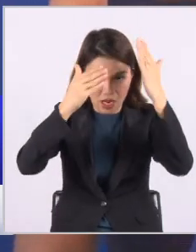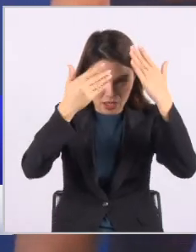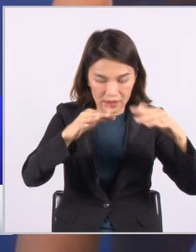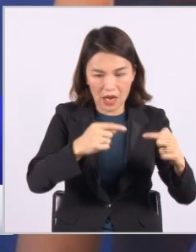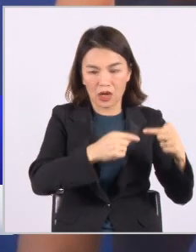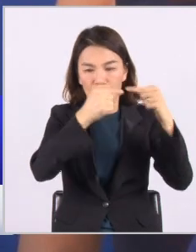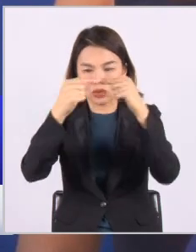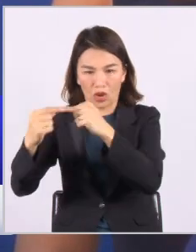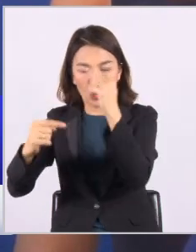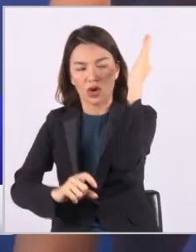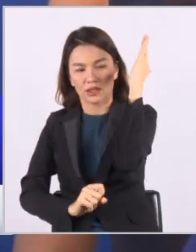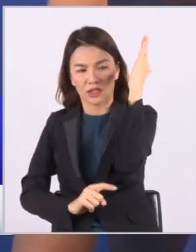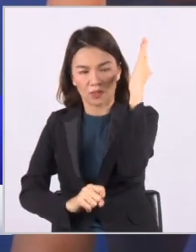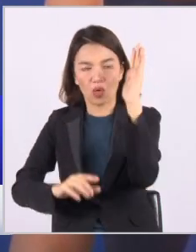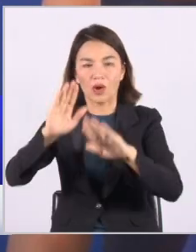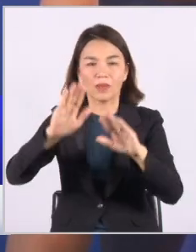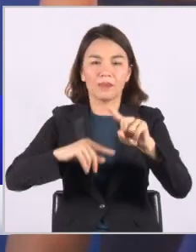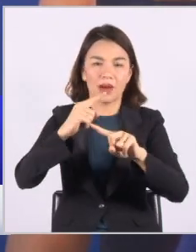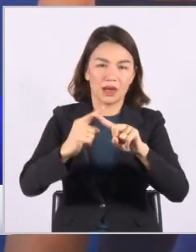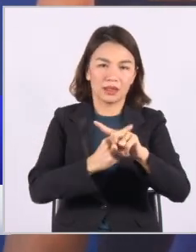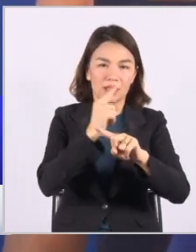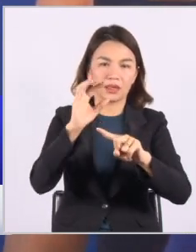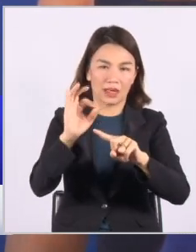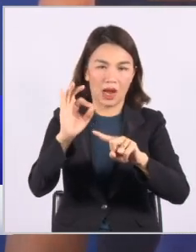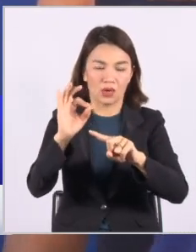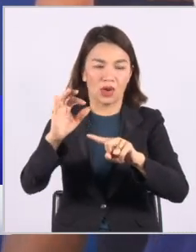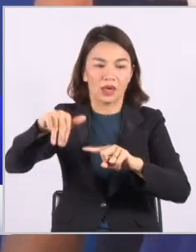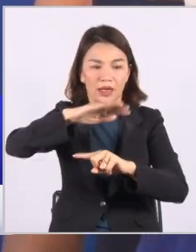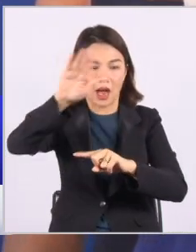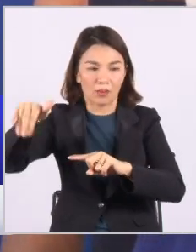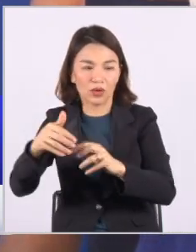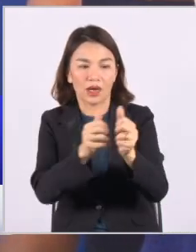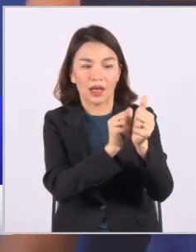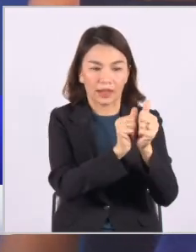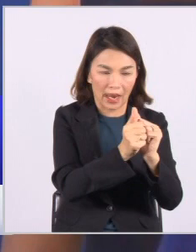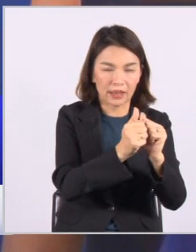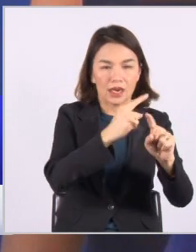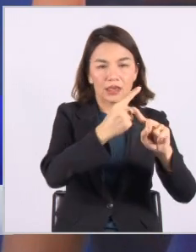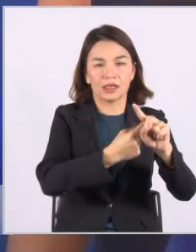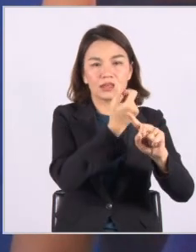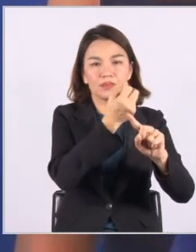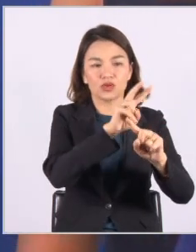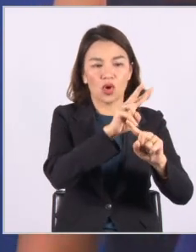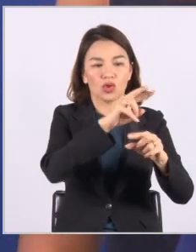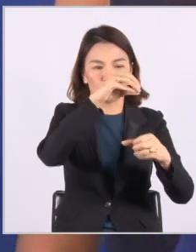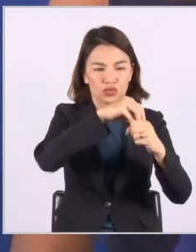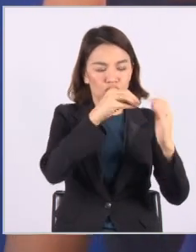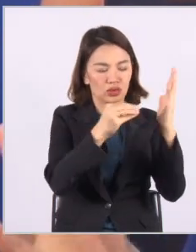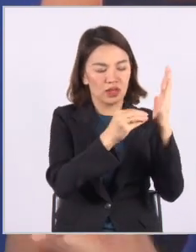างเดือนกันยายนและก็เดินทางกลับมาเพื่อทำการแข่งขันในกลางเดือนธันวาคมสำหรับทุกรุ่นพร้อมกันครับ